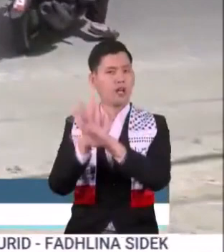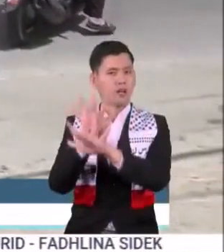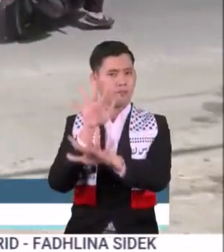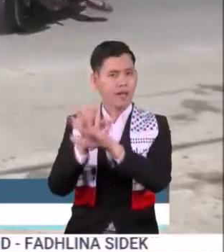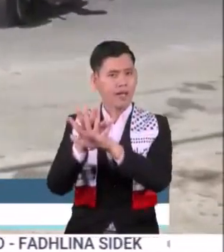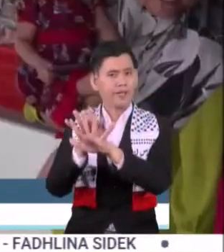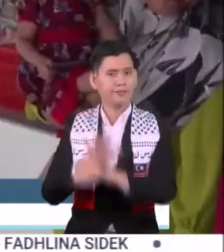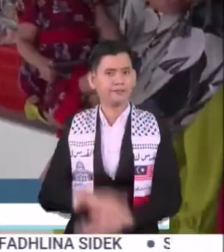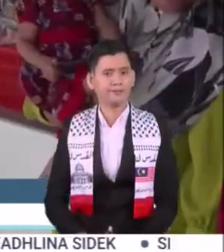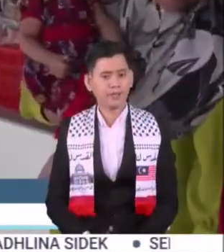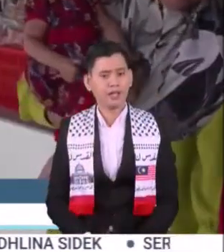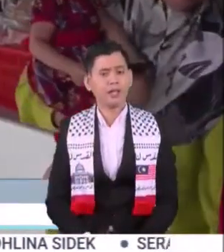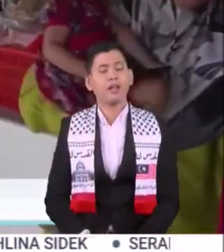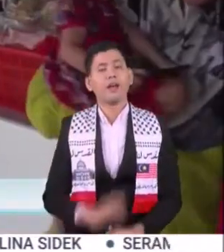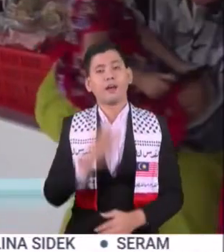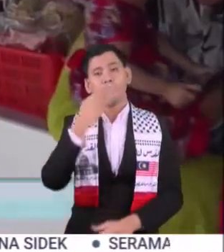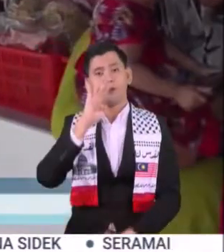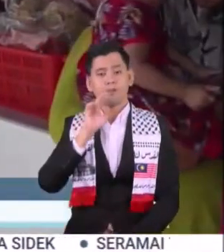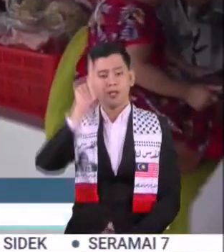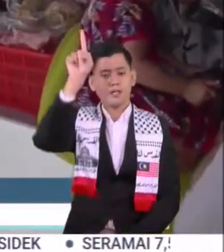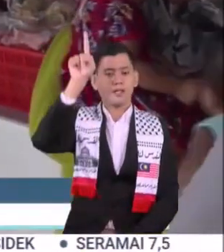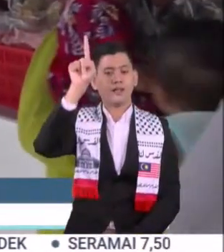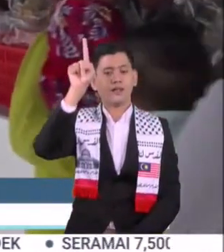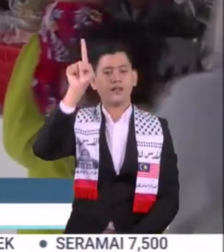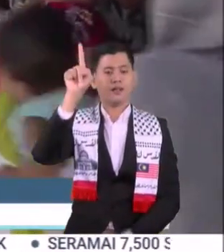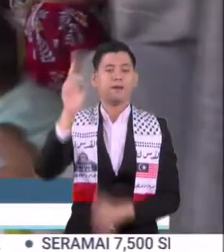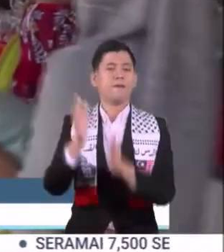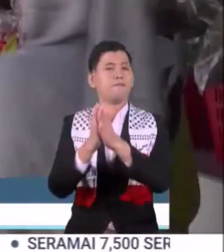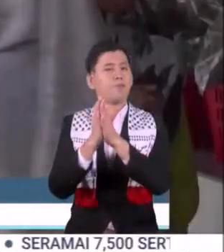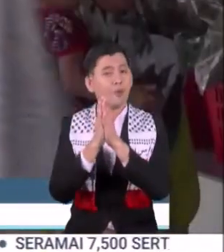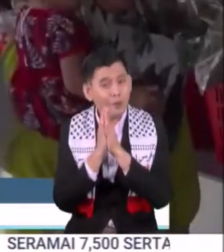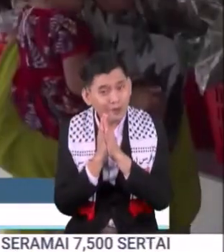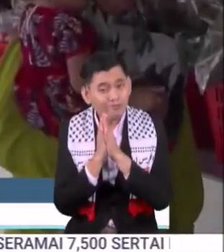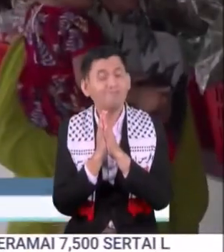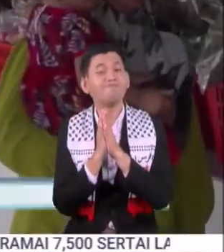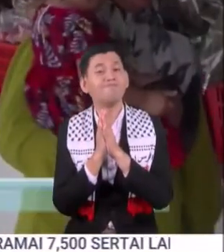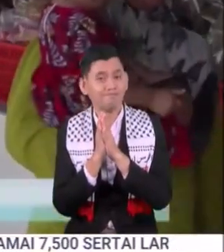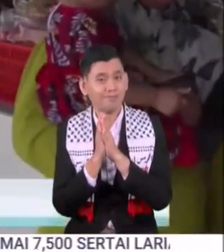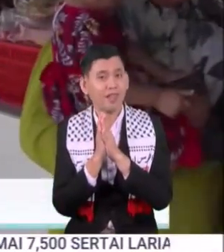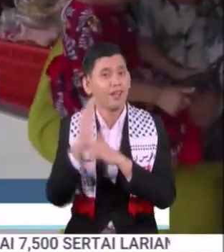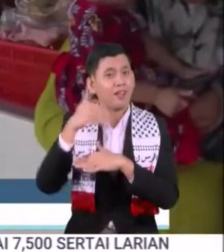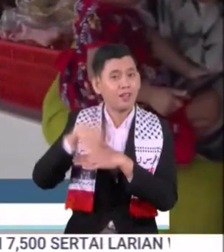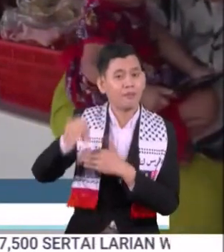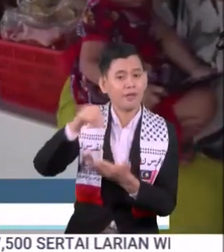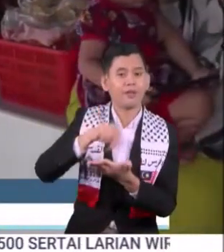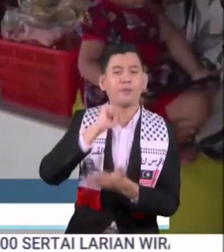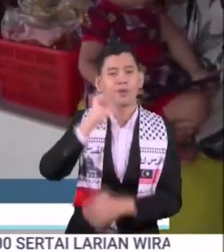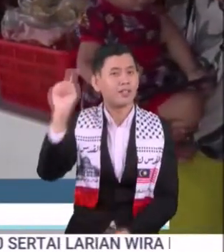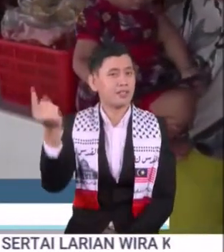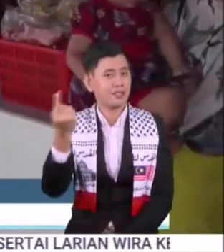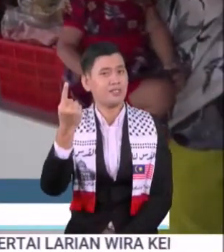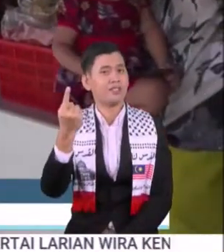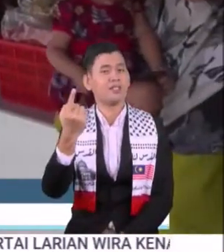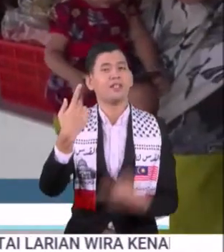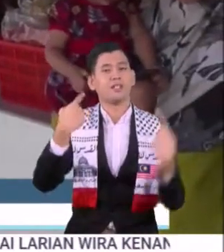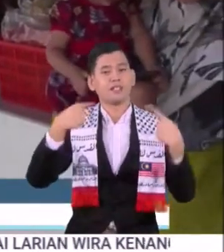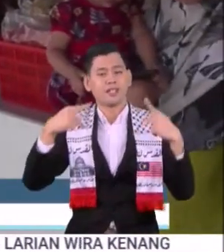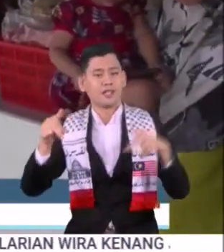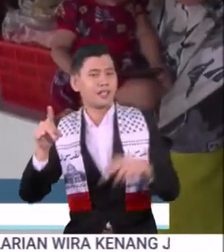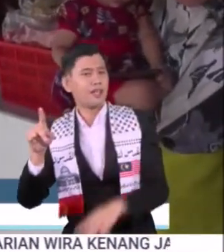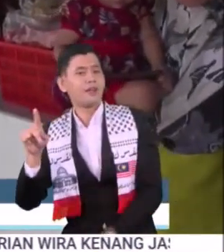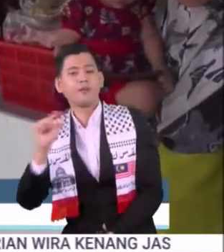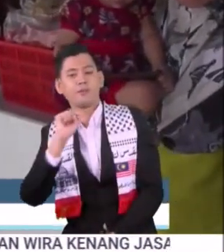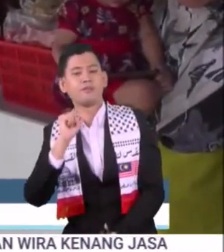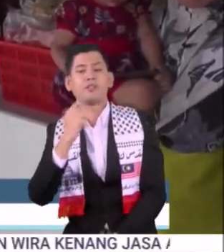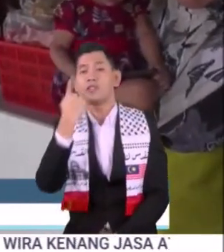besar alhamdulillahlah alhamdillah sangat minta-mta lepas ni bukan kata orang kedai mana kerajaan-kajaan H mana